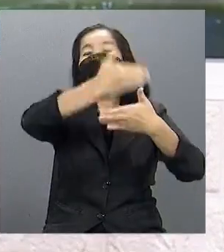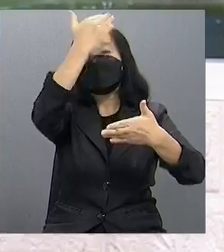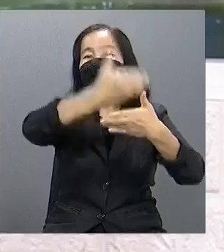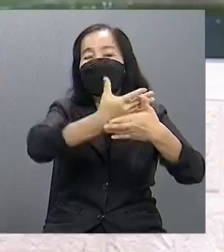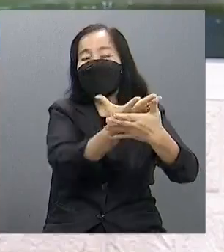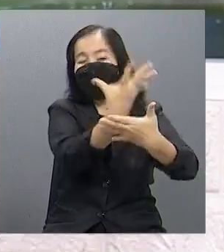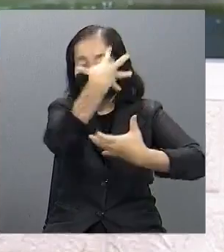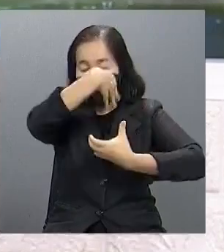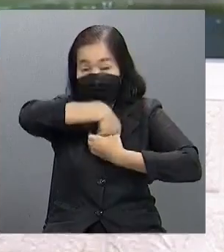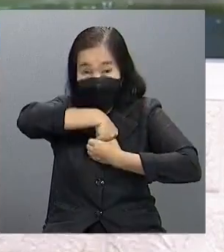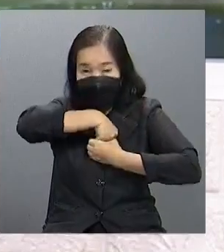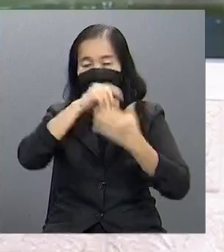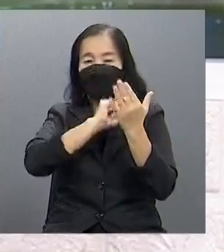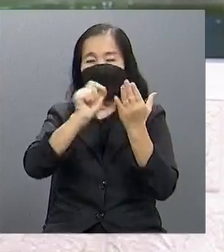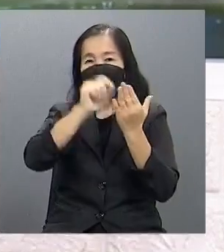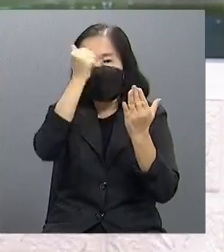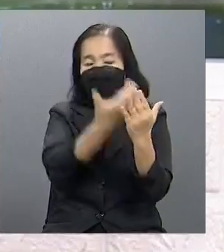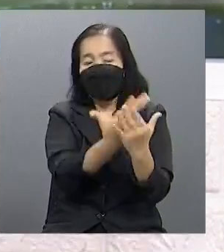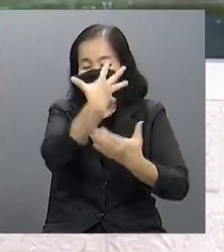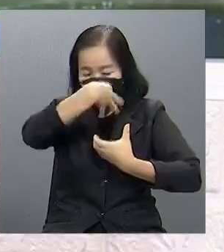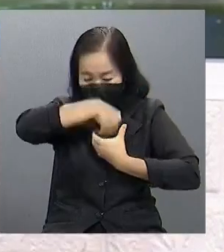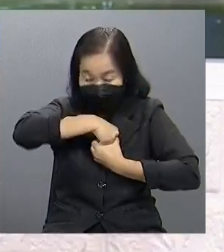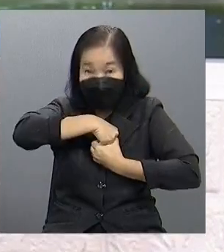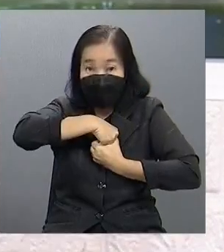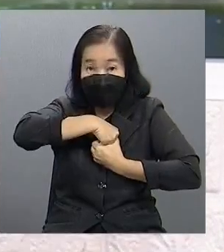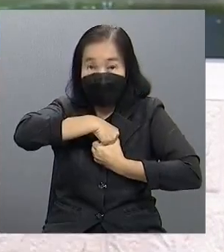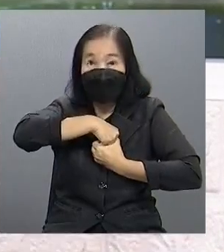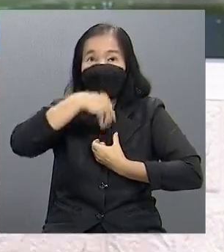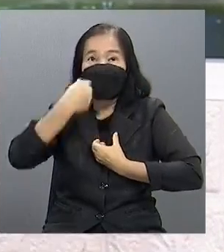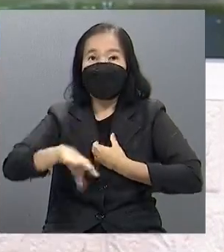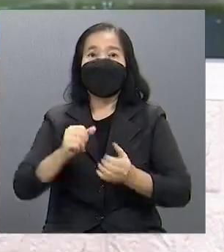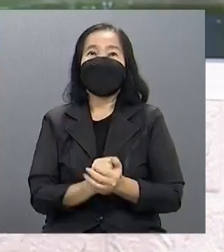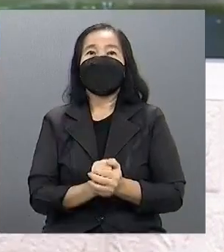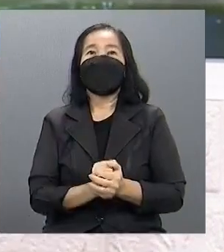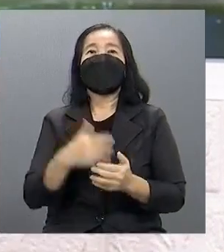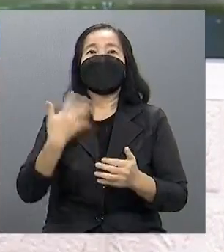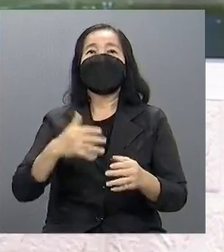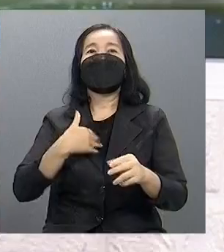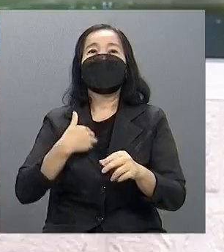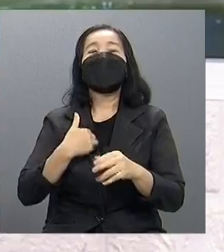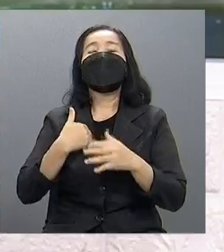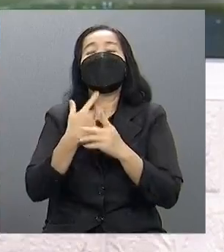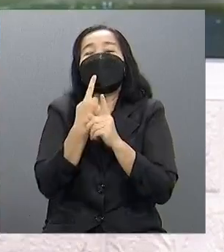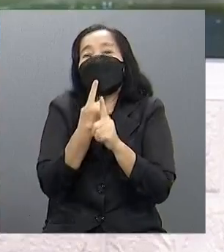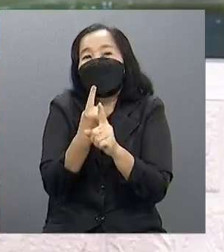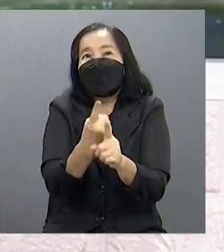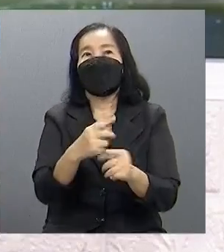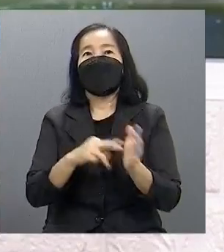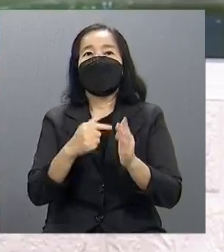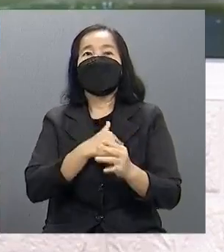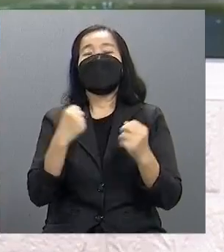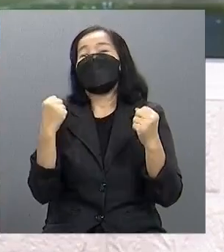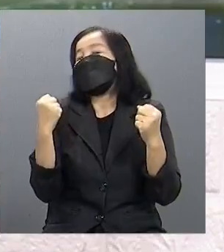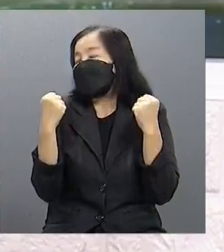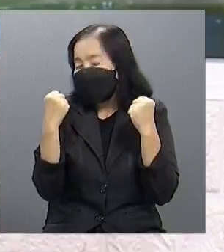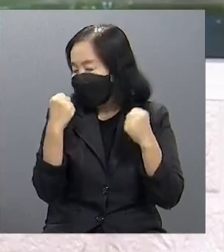ๆแล้วก็เขาเรียกอะไรโค้ชให้เราแล้วเราก็ทำไปตามนั้นเชื่อมั่นแล้วก็เชื่อในสิ่งที่เรา